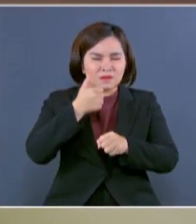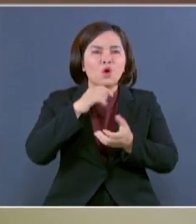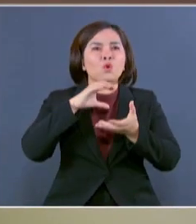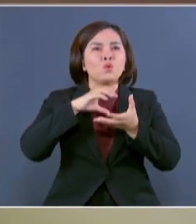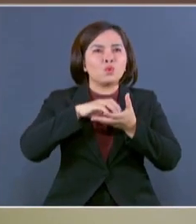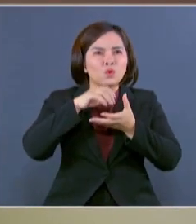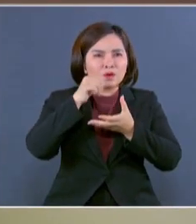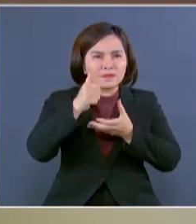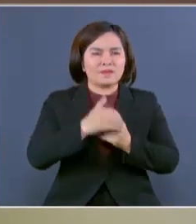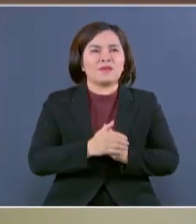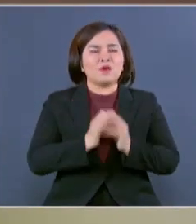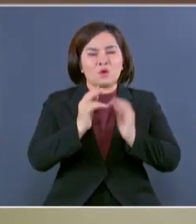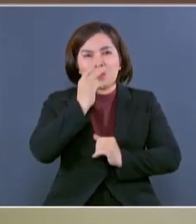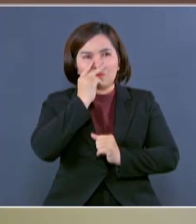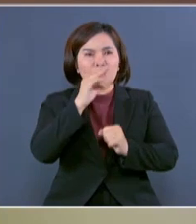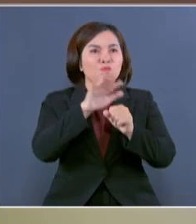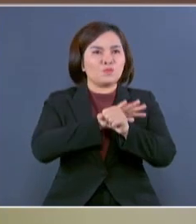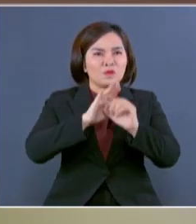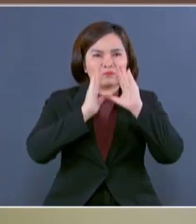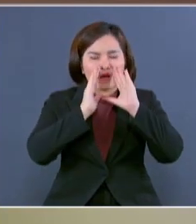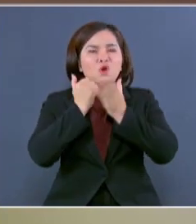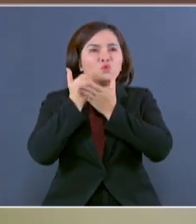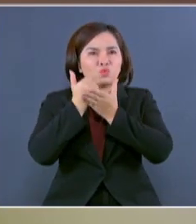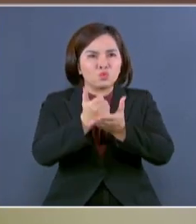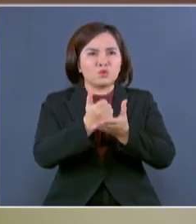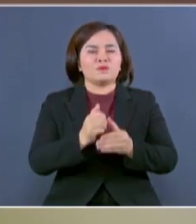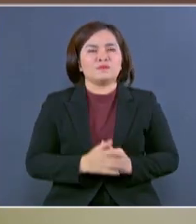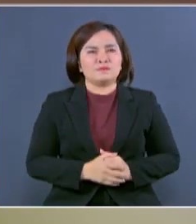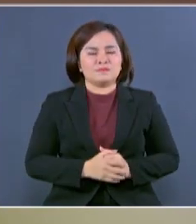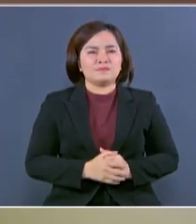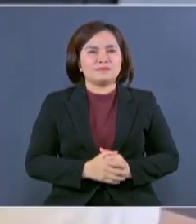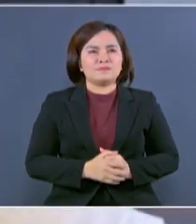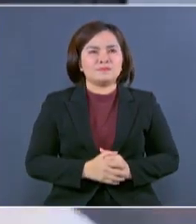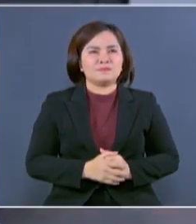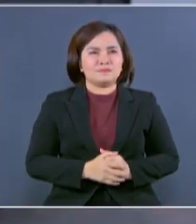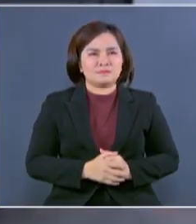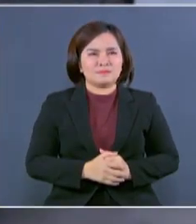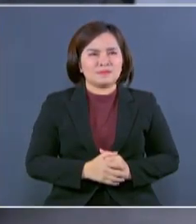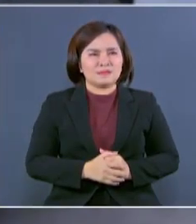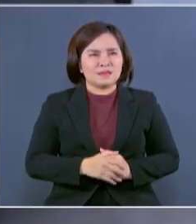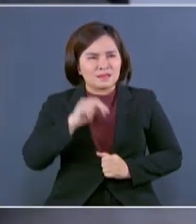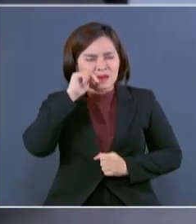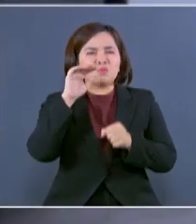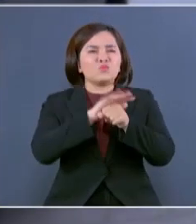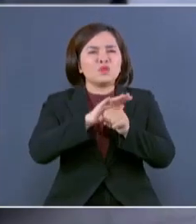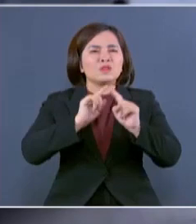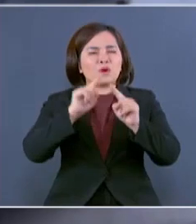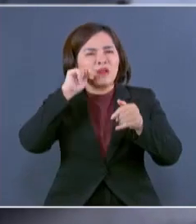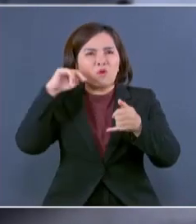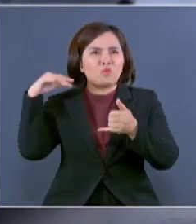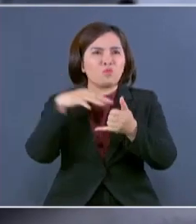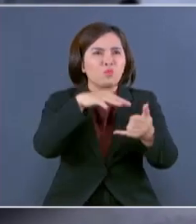คดีนะครับที่มีชาวบ้านที่ไปเห็นเหตุการณ์เข้าไม่งั้นไปไกลเลยครับ น้ำมันไม่ได้ลึกกับพี่แต่น้ำมันแรง